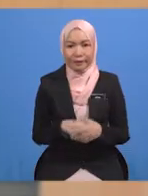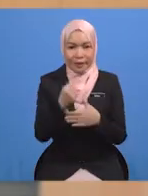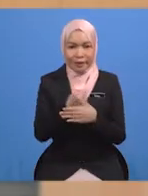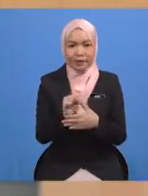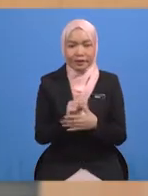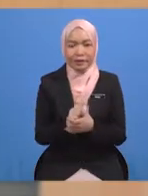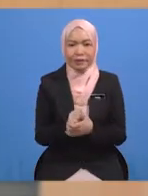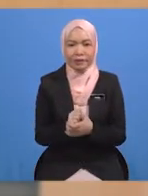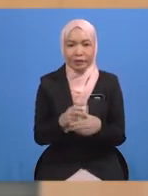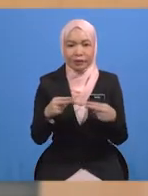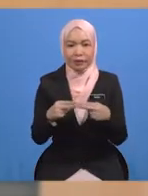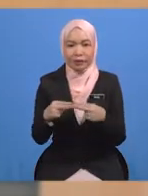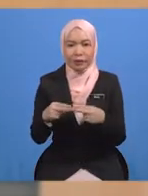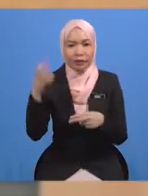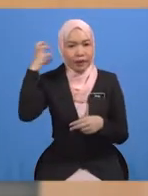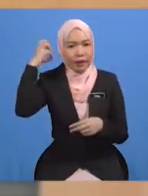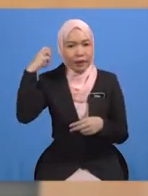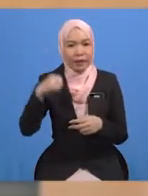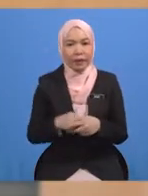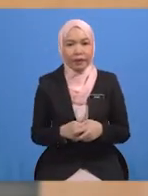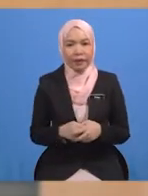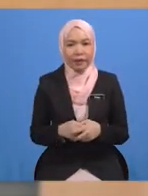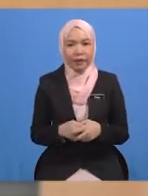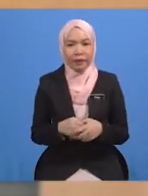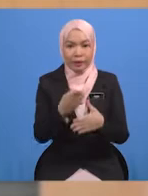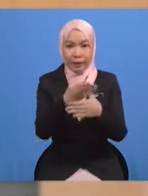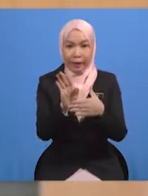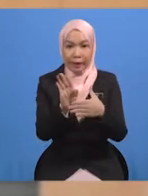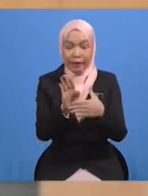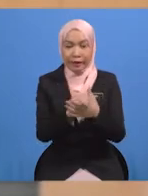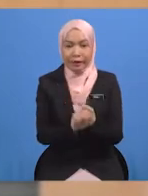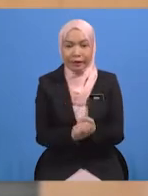Sistem komunikasi radio terbagi daripada